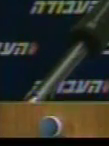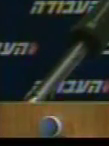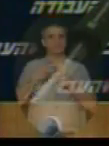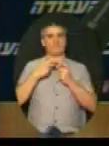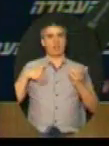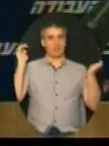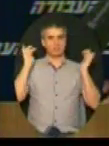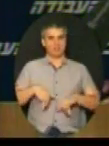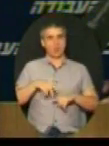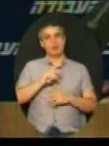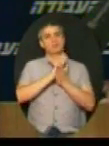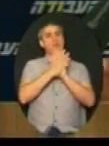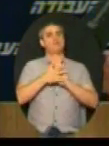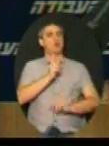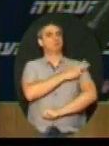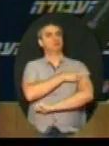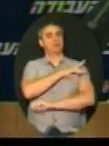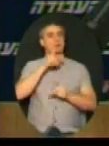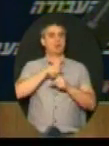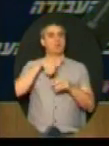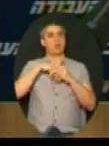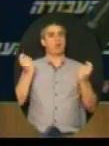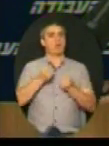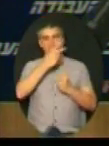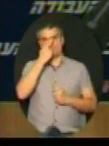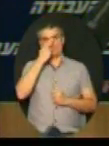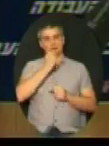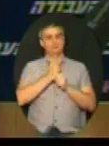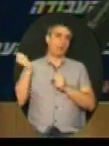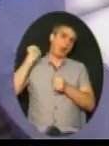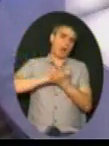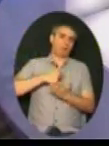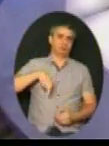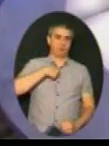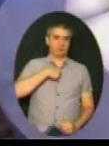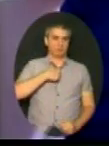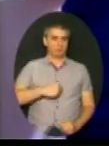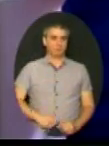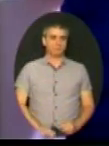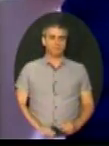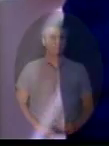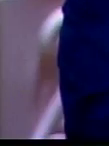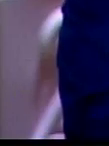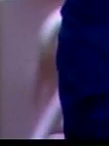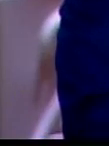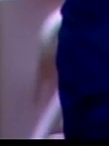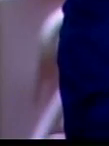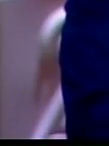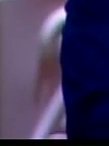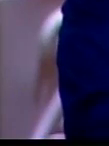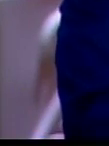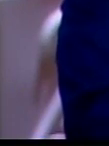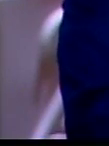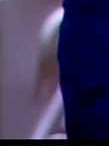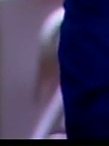אותנו ולהפוך את המשטרה לחלק מהקמפיינים שהם מנסים לנהל על הגב שלנו. אני חושב שבוז'י הוא איש ישר. אני חושב